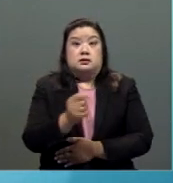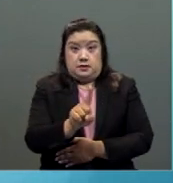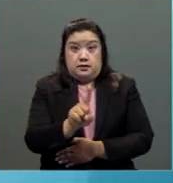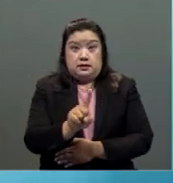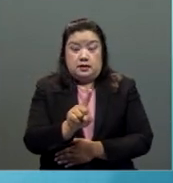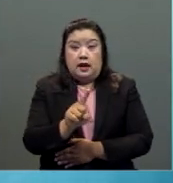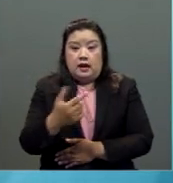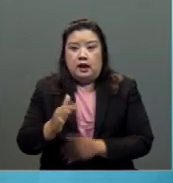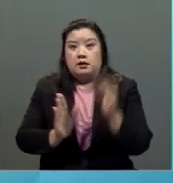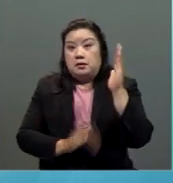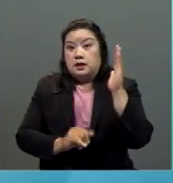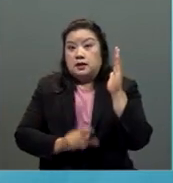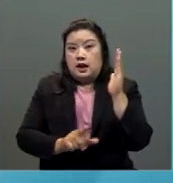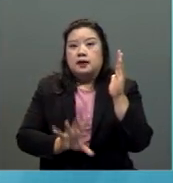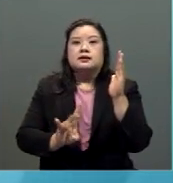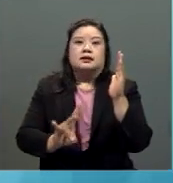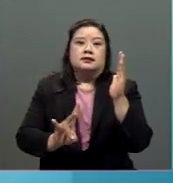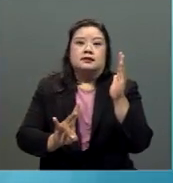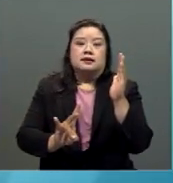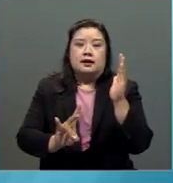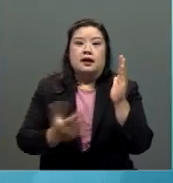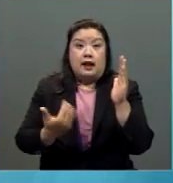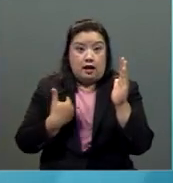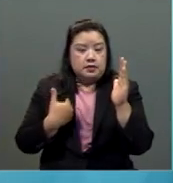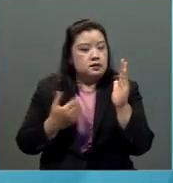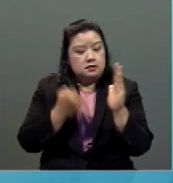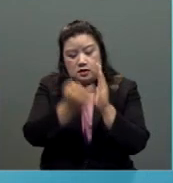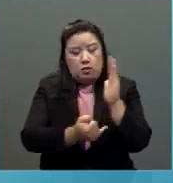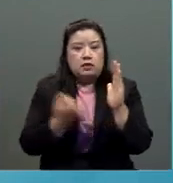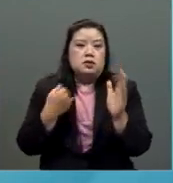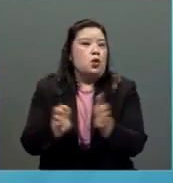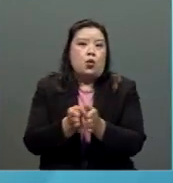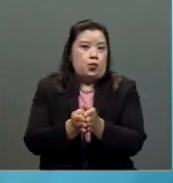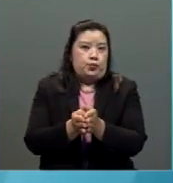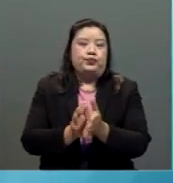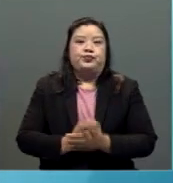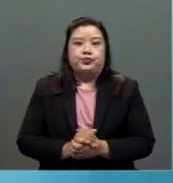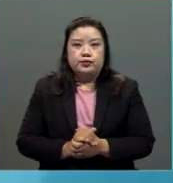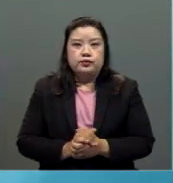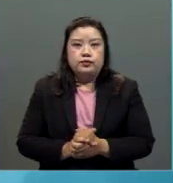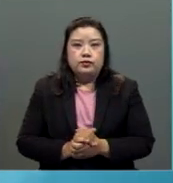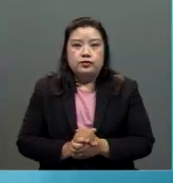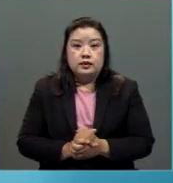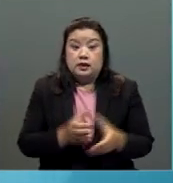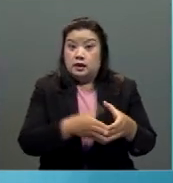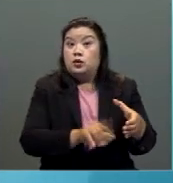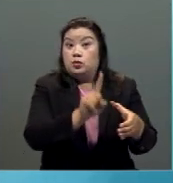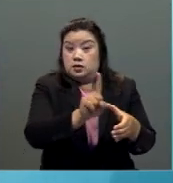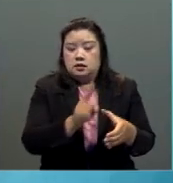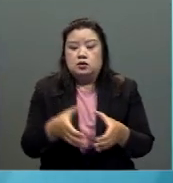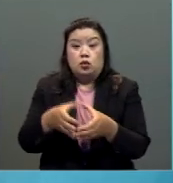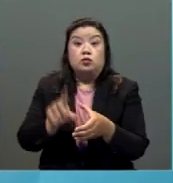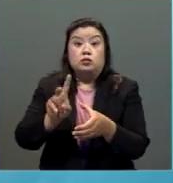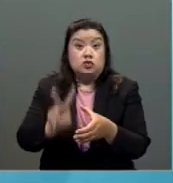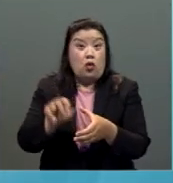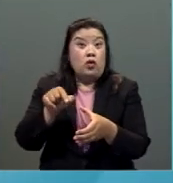จากยะลาอีก7รายนะครับแล้วก็อื่นๆด้วยนะครับส่วนกลุ่มก้อนที่2ก็คือเป็นกลุ่มที่ไม่เกี่ยวกับผู้ป่วยก่อน